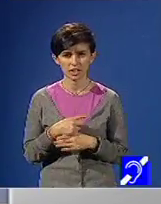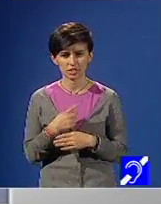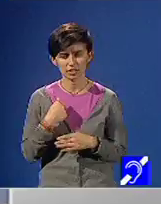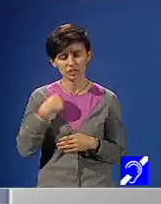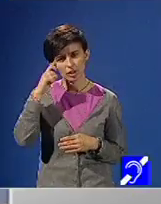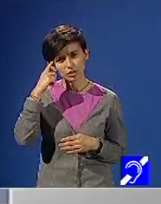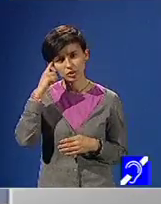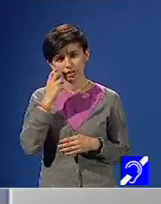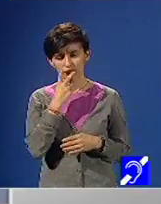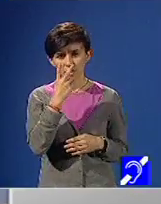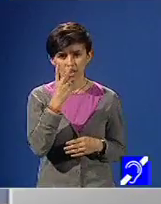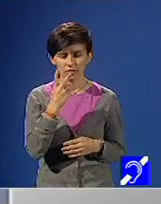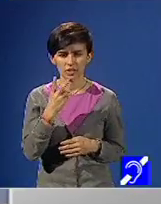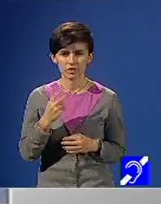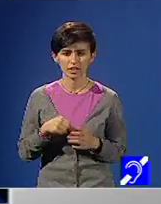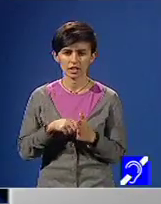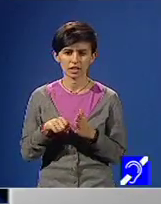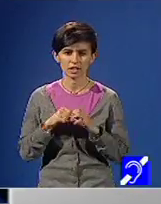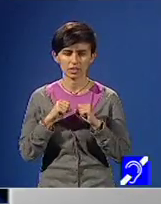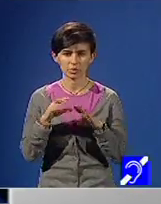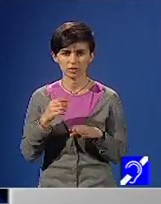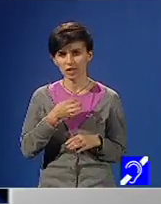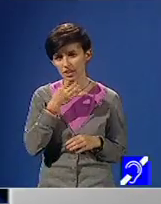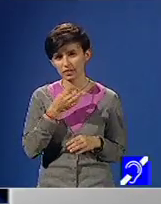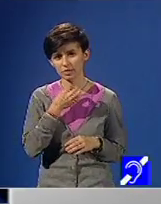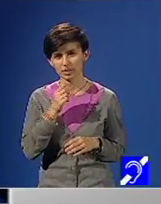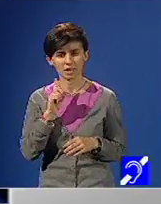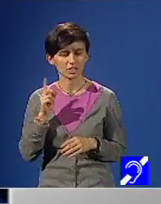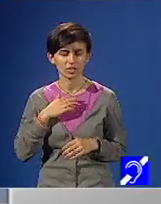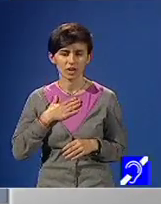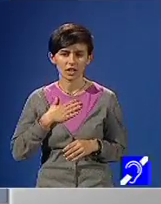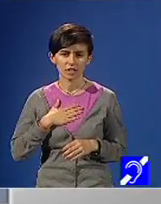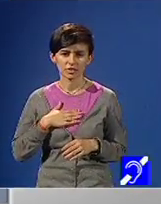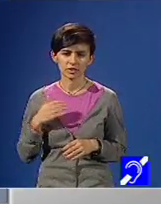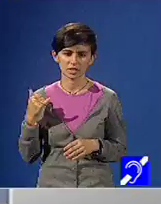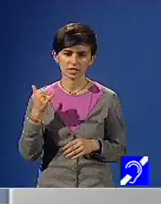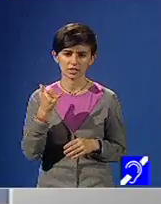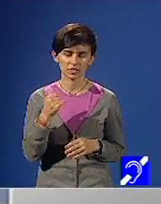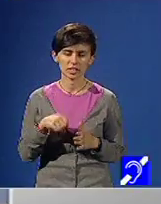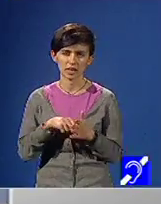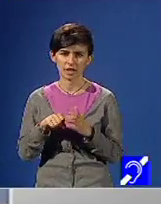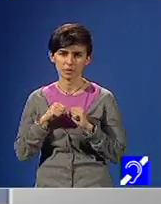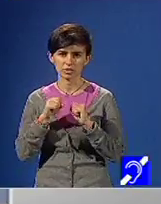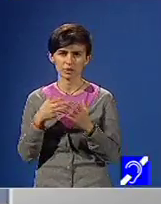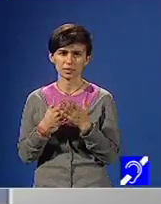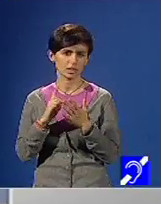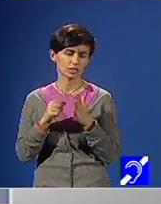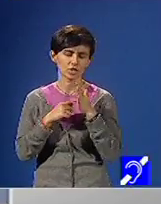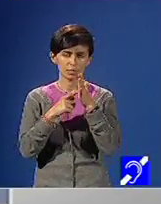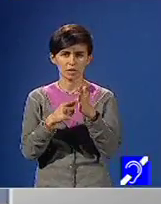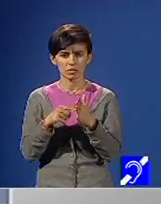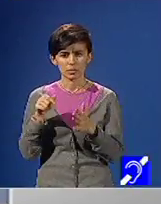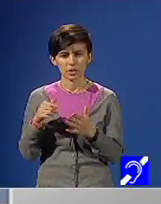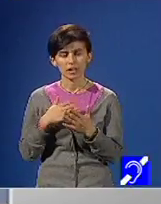această emisiune, ne va spune intenționat, nu a dorit să vină în platou pentru că a spus nu vreau să mă promovați pe mine, vreau să promovați sportivii paralimpici pentru că e